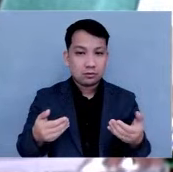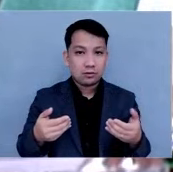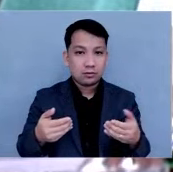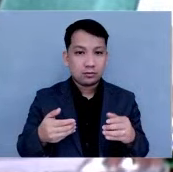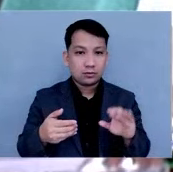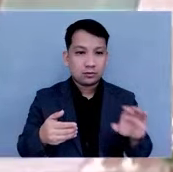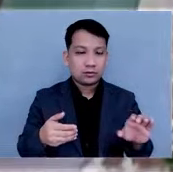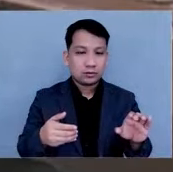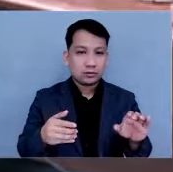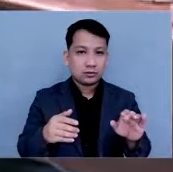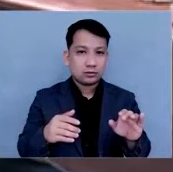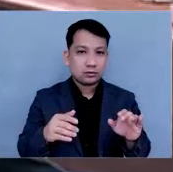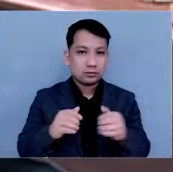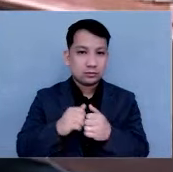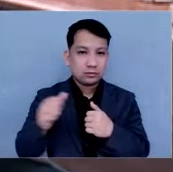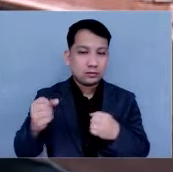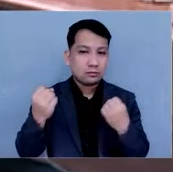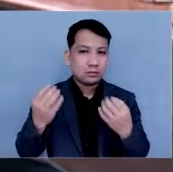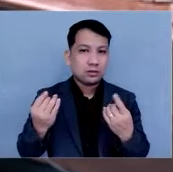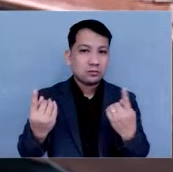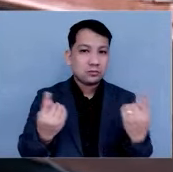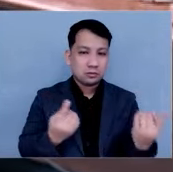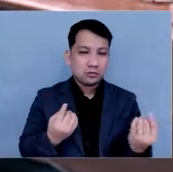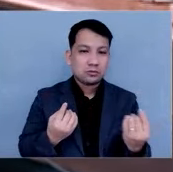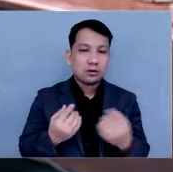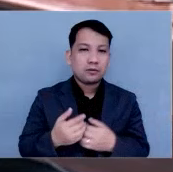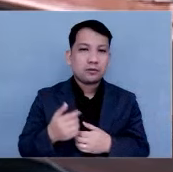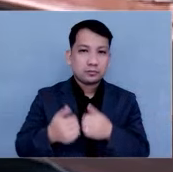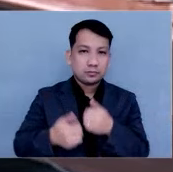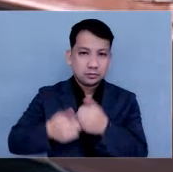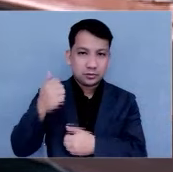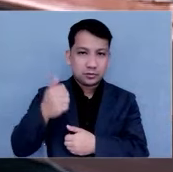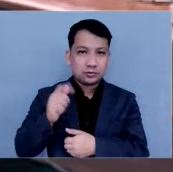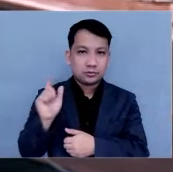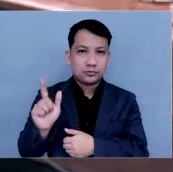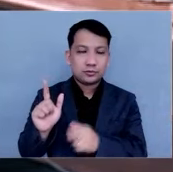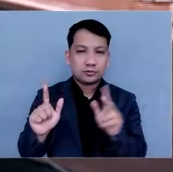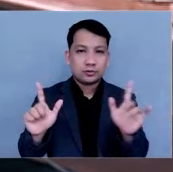ng marating noong ipas ang 20